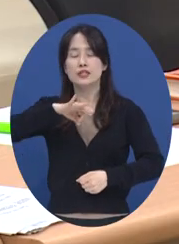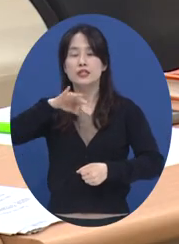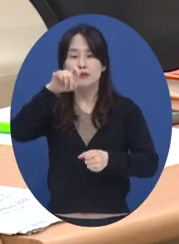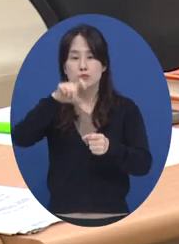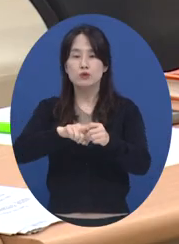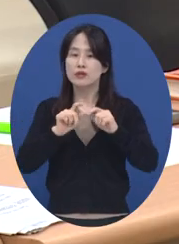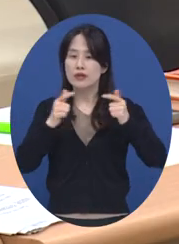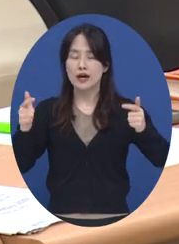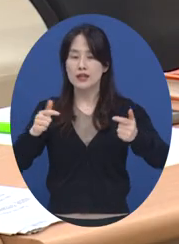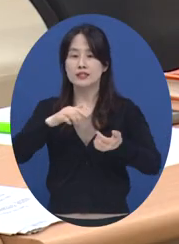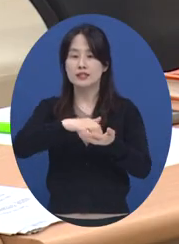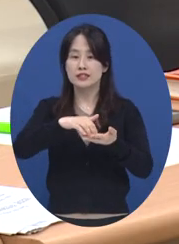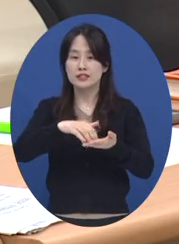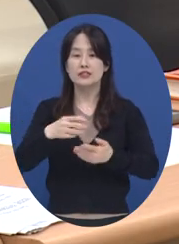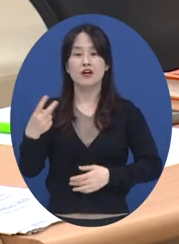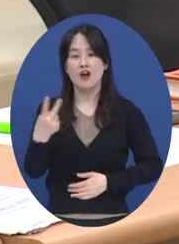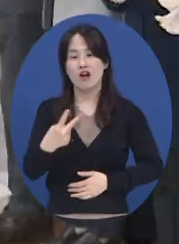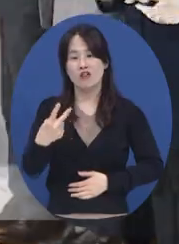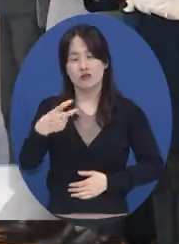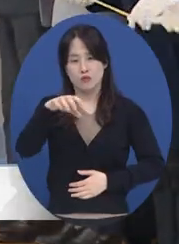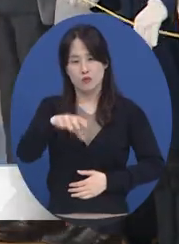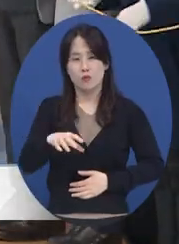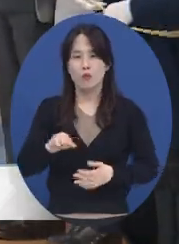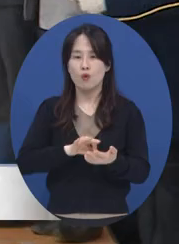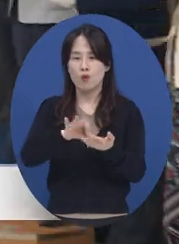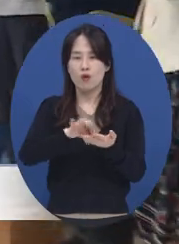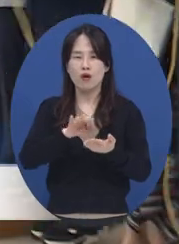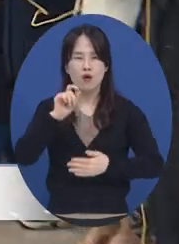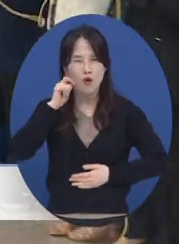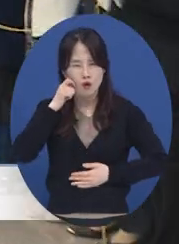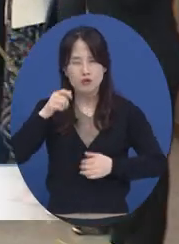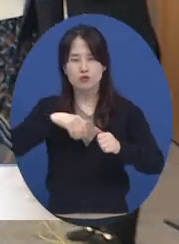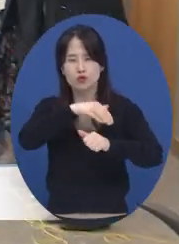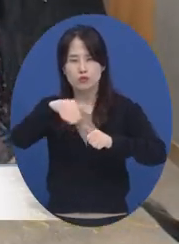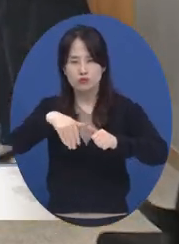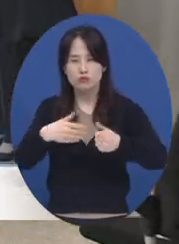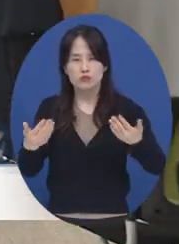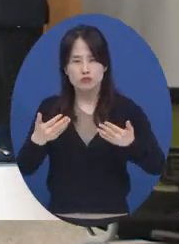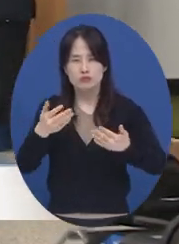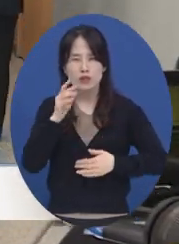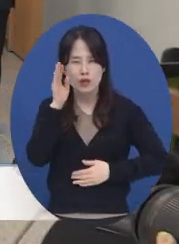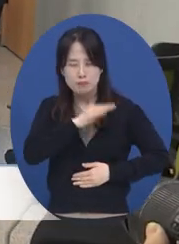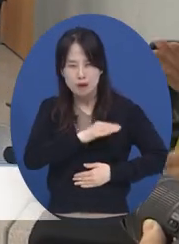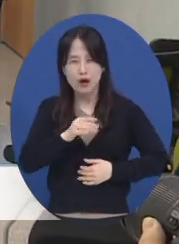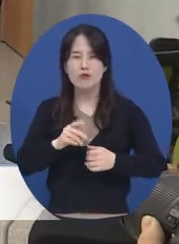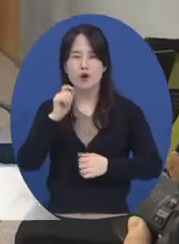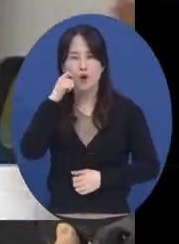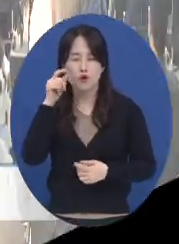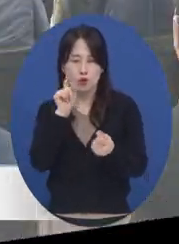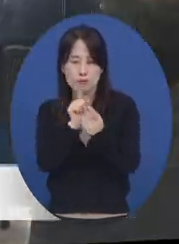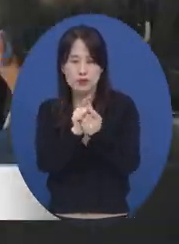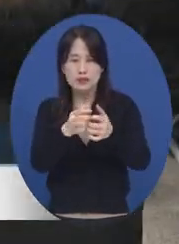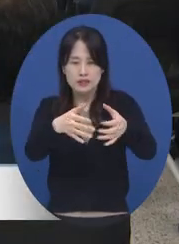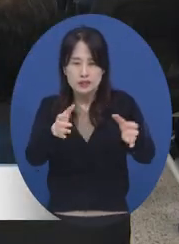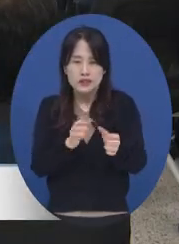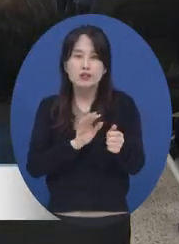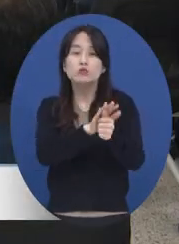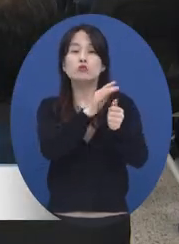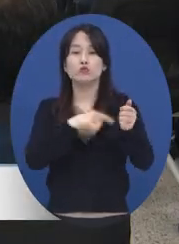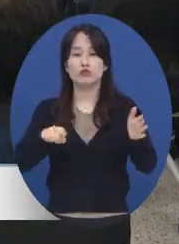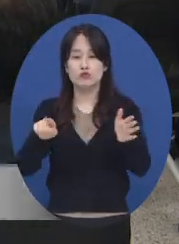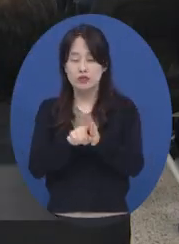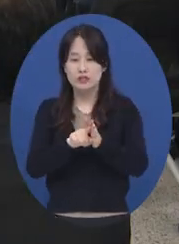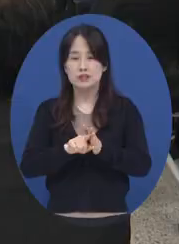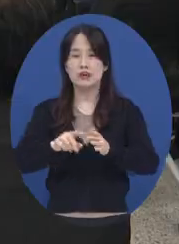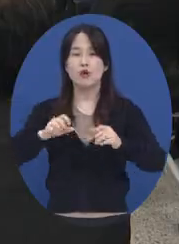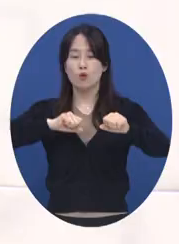비영리 민간단체 는 u 처녀 곳 재정적인 압박과 열악한 근무 환경 등으로 어려움을 겪고 있는 심사의 단체 를 지원하기